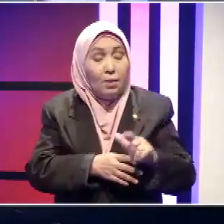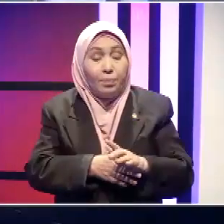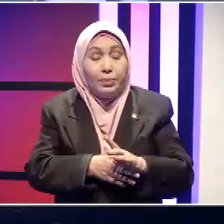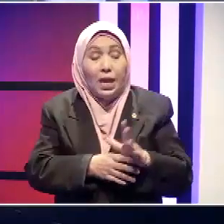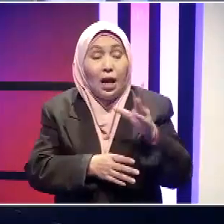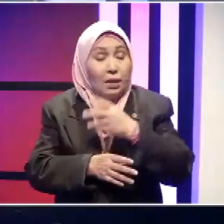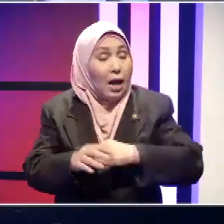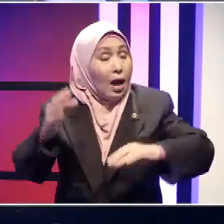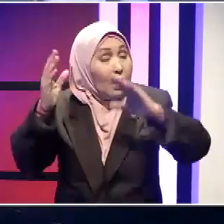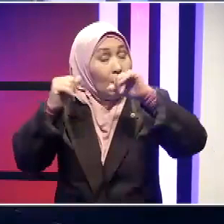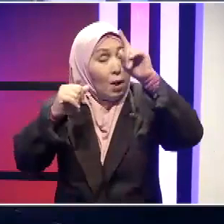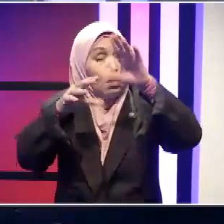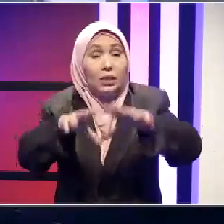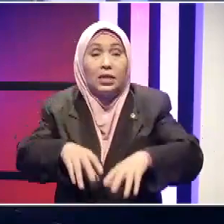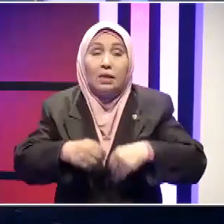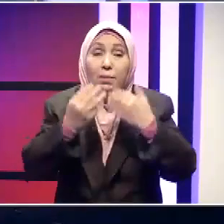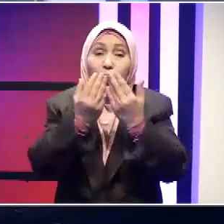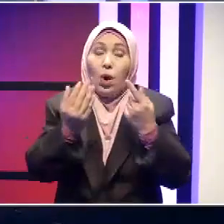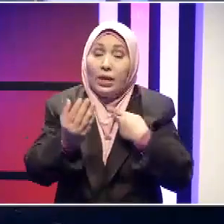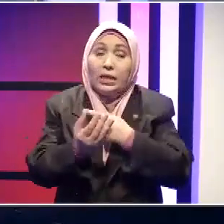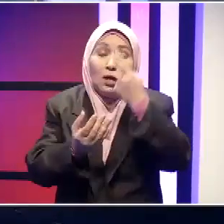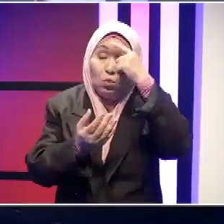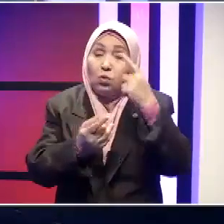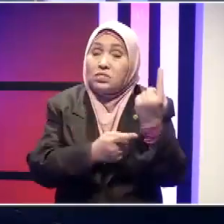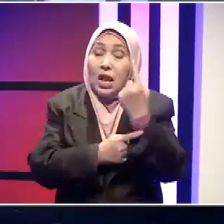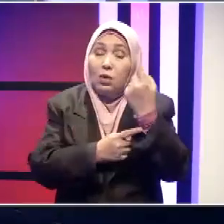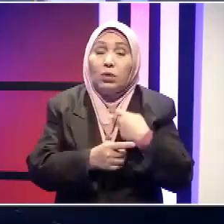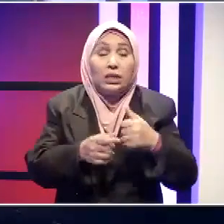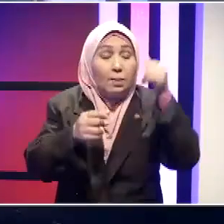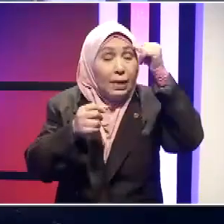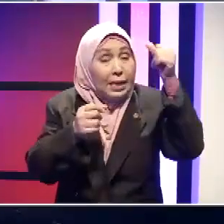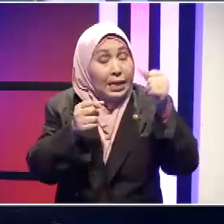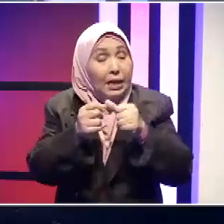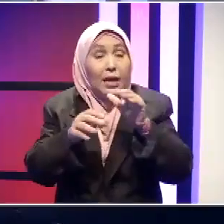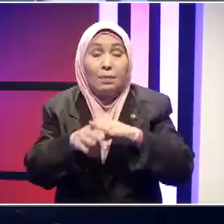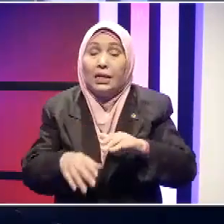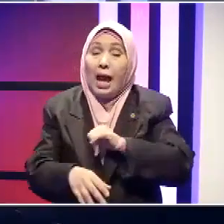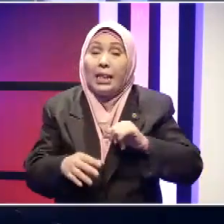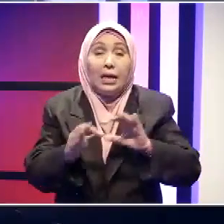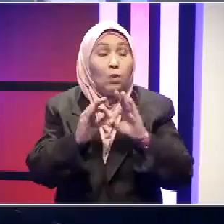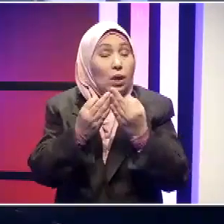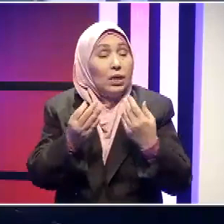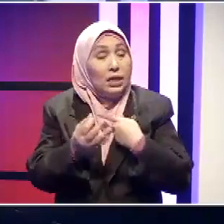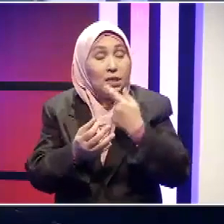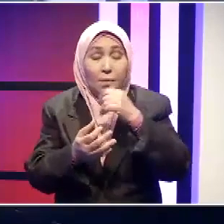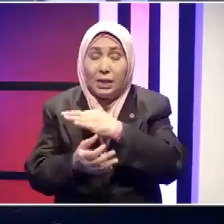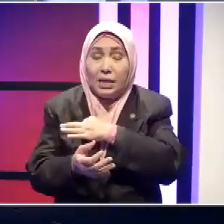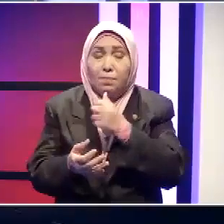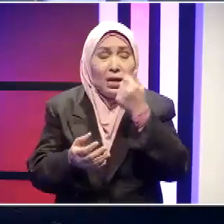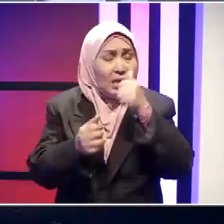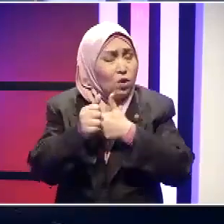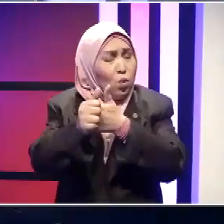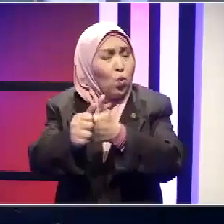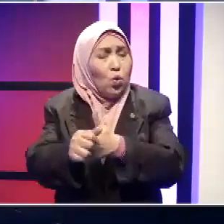taqabbal ya karim Moga Allah mengabulkan doa kita untuk selalu kita mengingatkan kepada adik waghete untuk Iman berasaskan pada